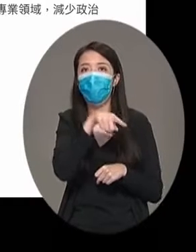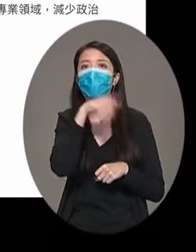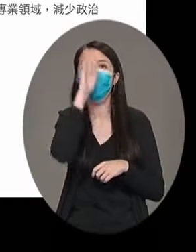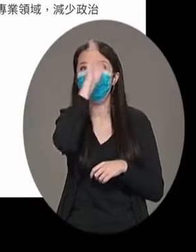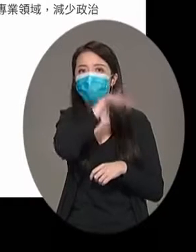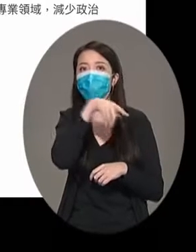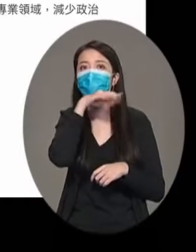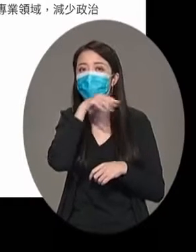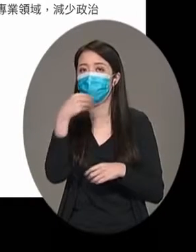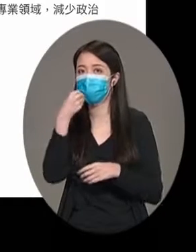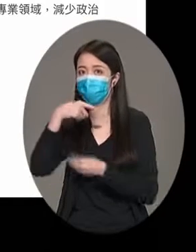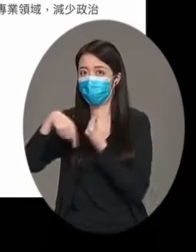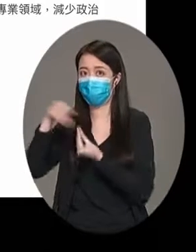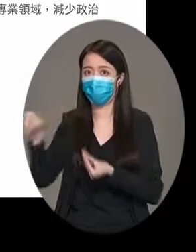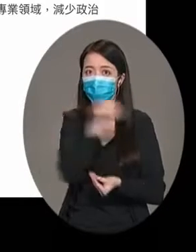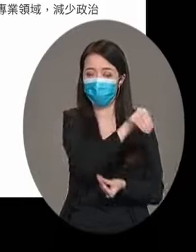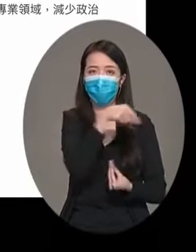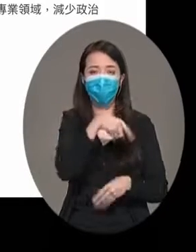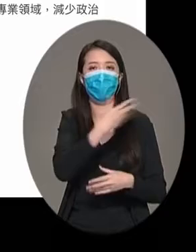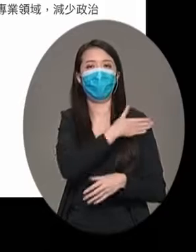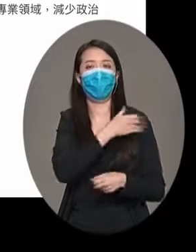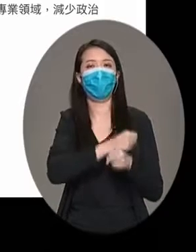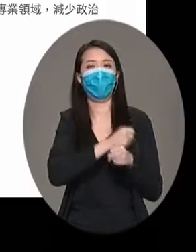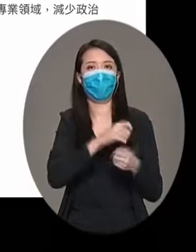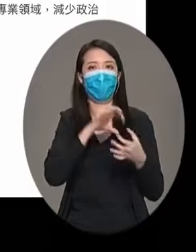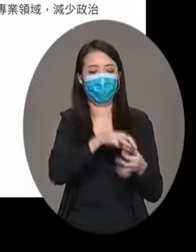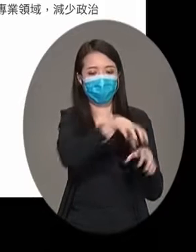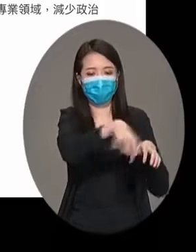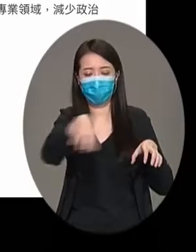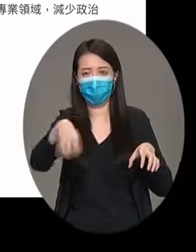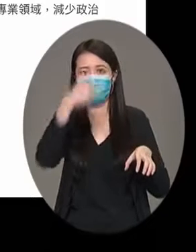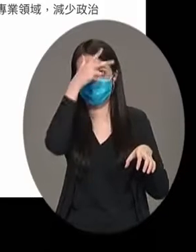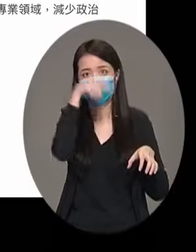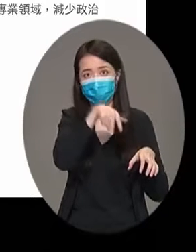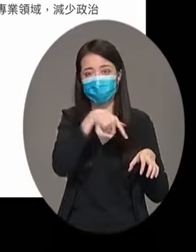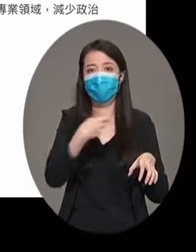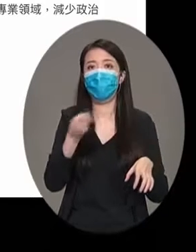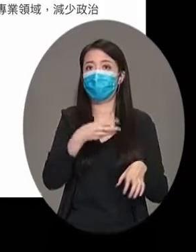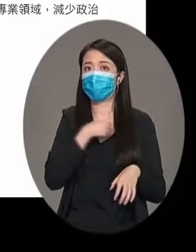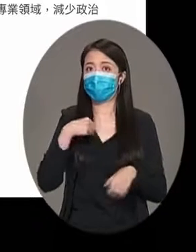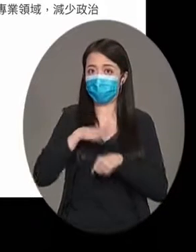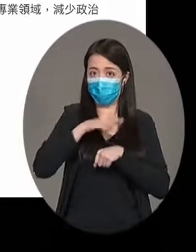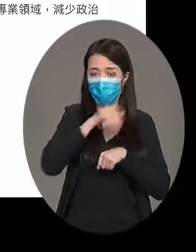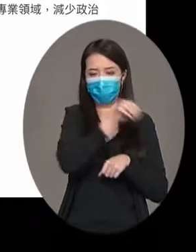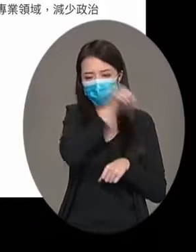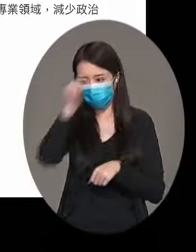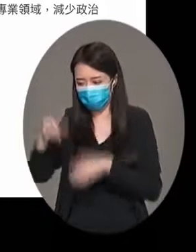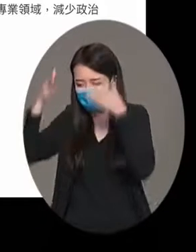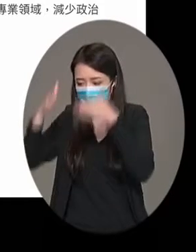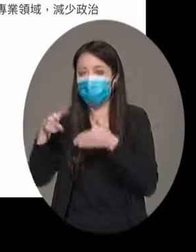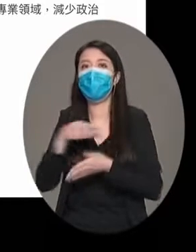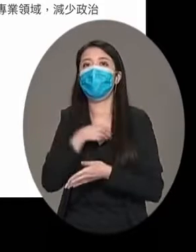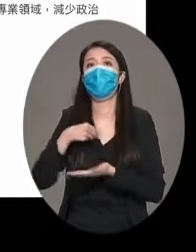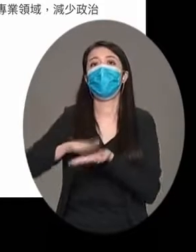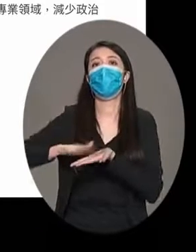範圍更加政治化、地區化，而多由醫護界翹楚執掌的食衛局以後就可以集中精力處理醫